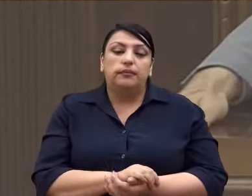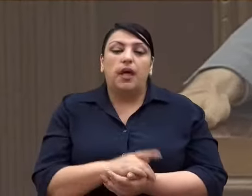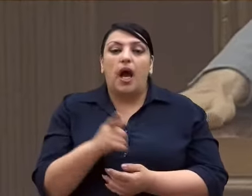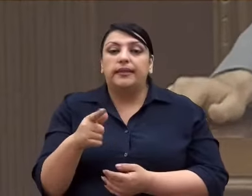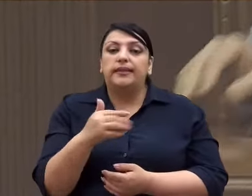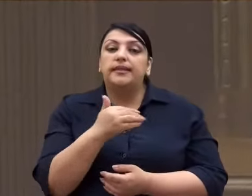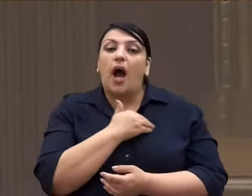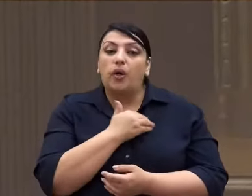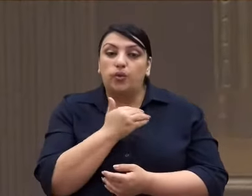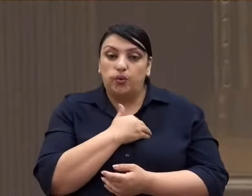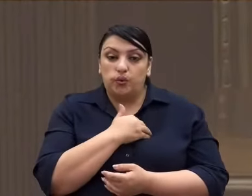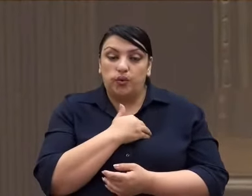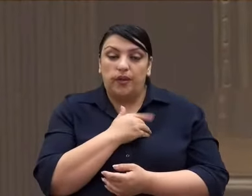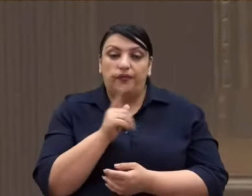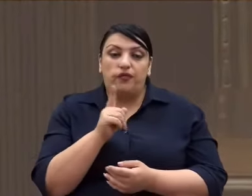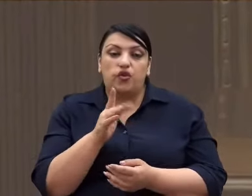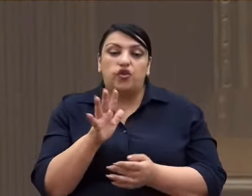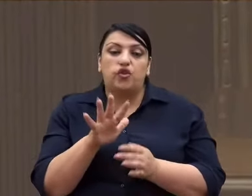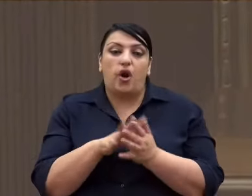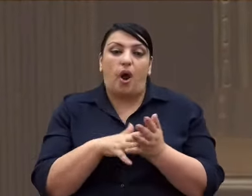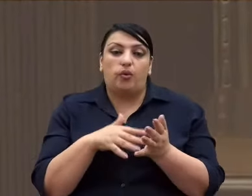ցանկությունները, որոնք շարունակում են